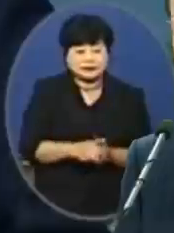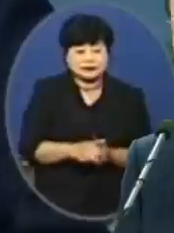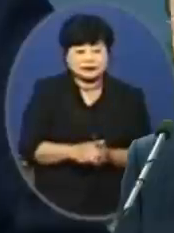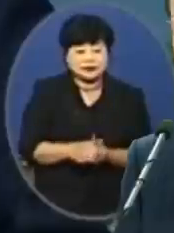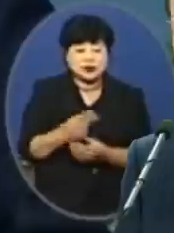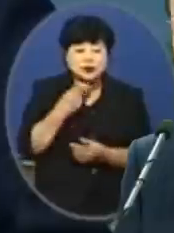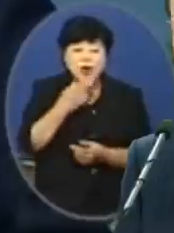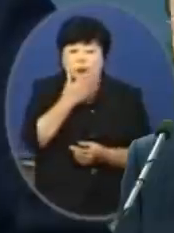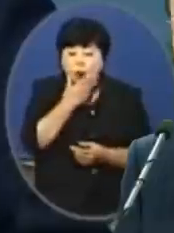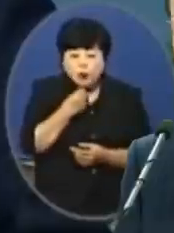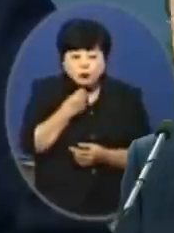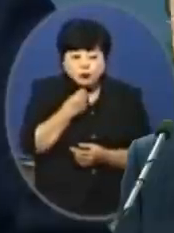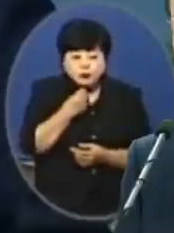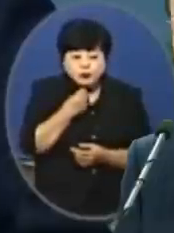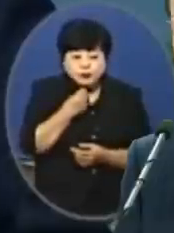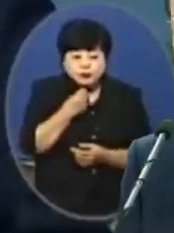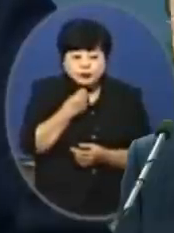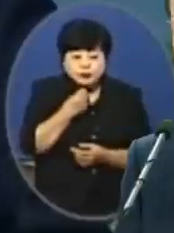요한복음에